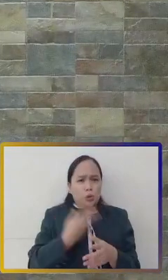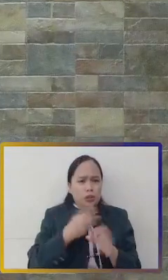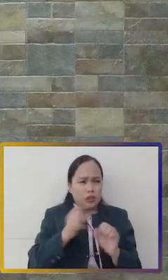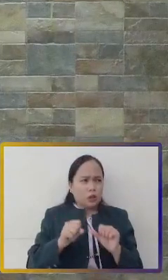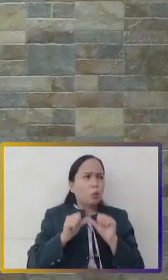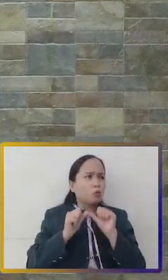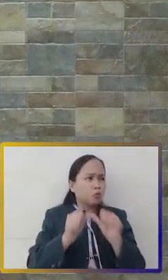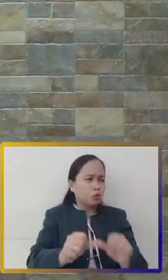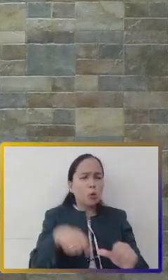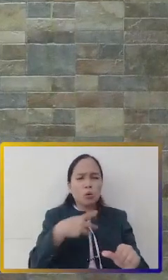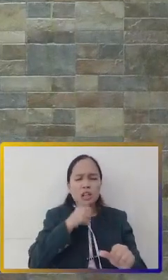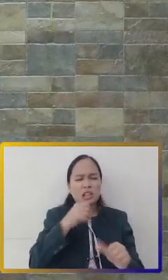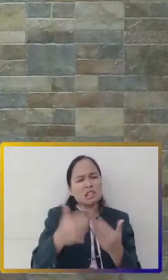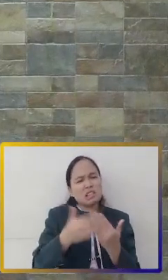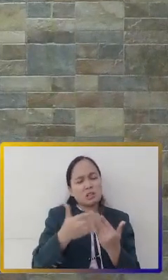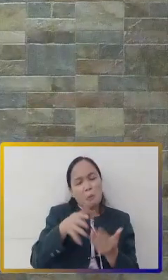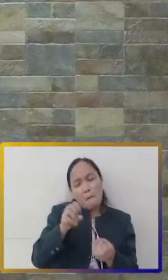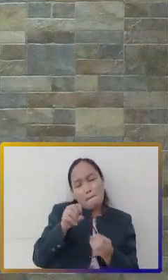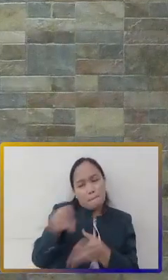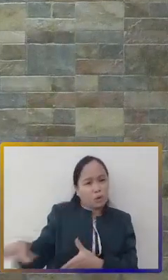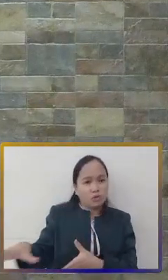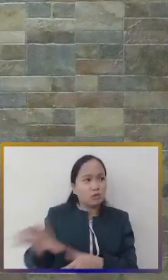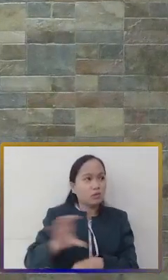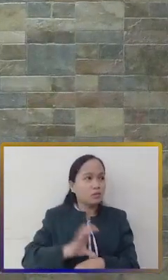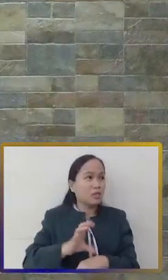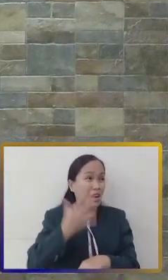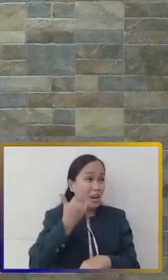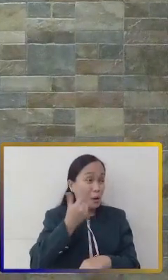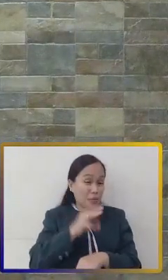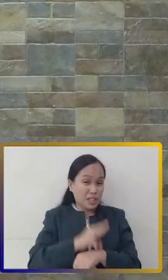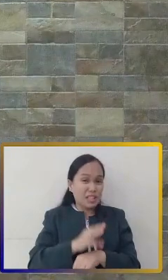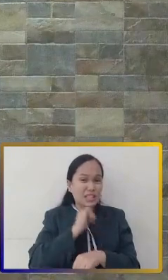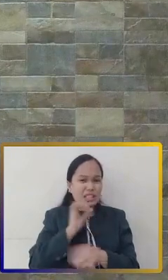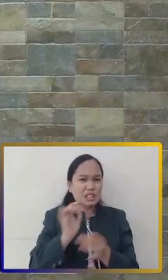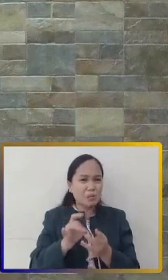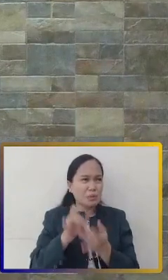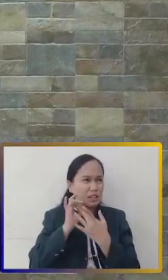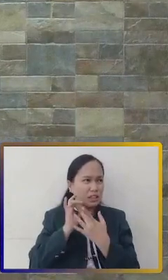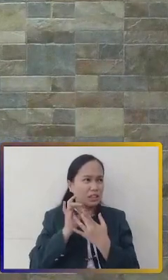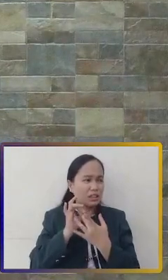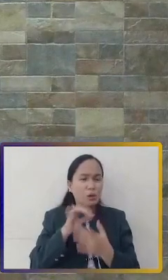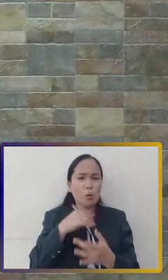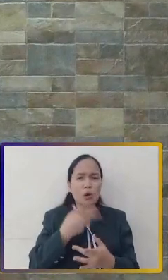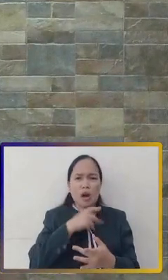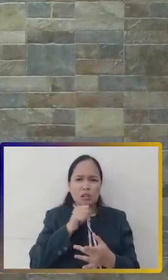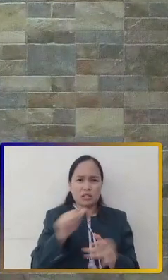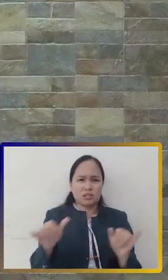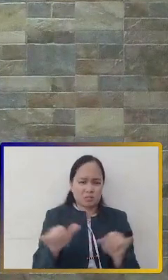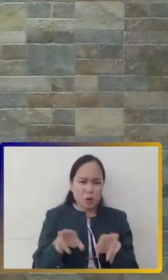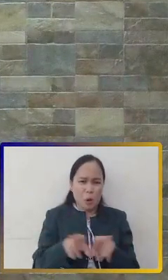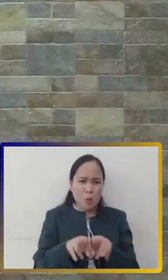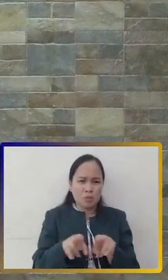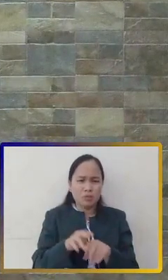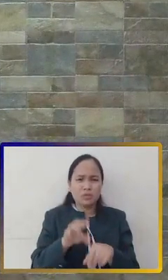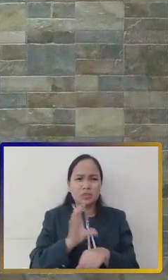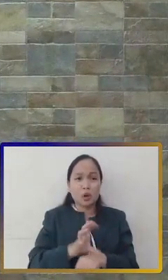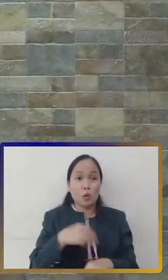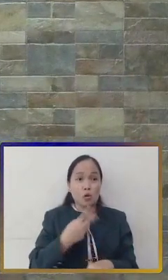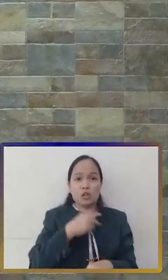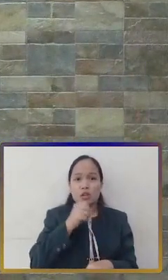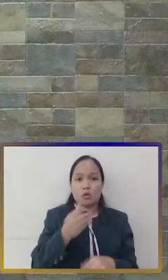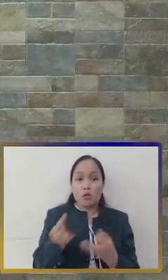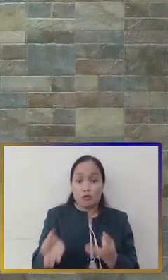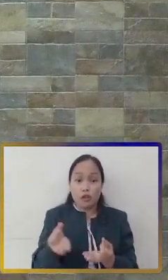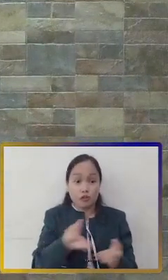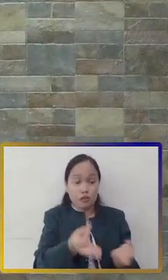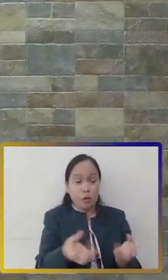basta bitawan yan. Bakit? Ministry, exceptional, hindi ordinaryo yung meron po tayo. Hindi ordinaryo yung pagpapakain nyo sa